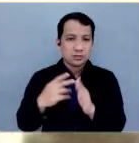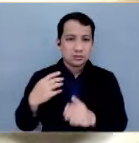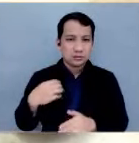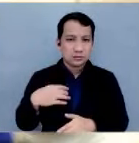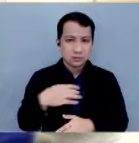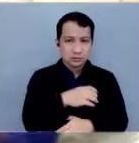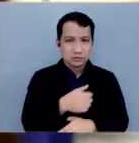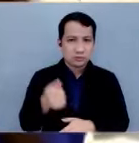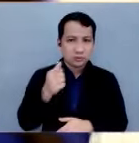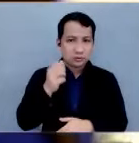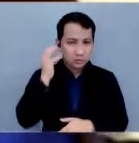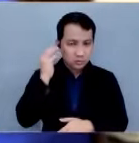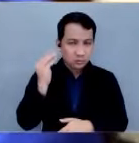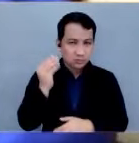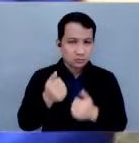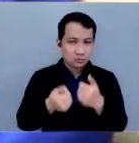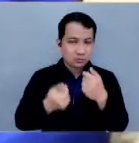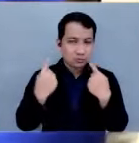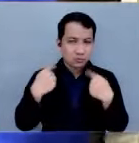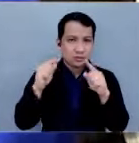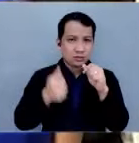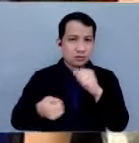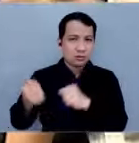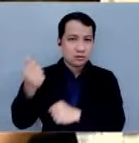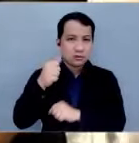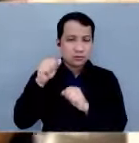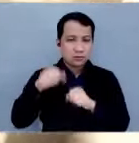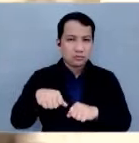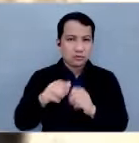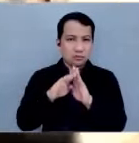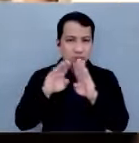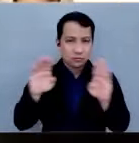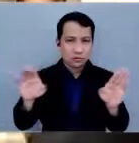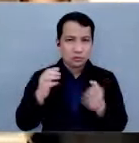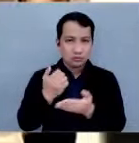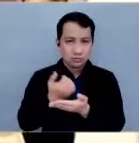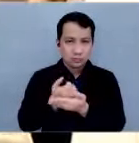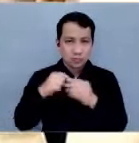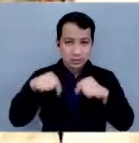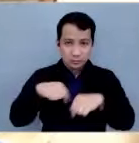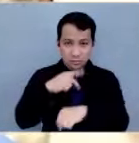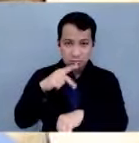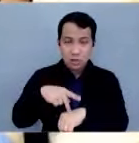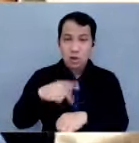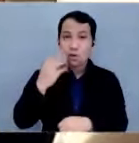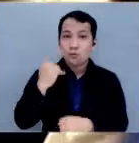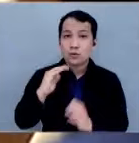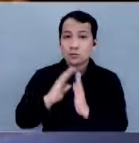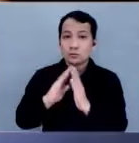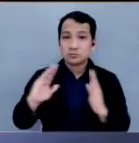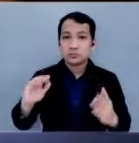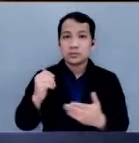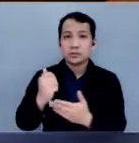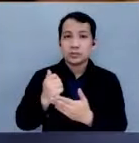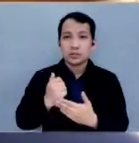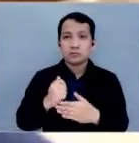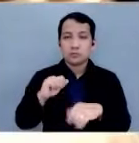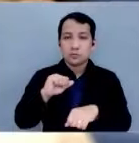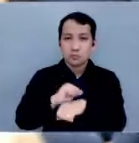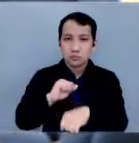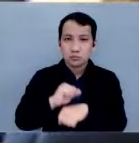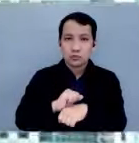may sasagot paraan nito malapit na nating makamit ang mas bukas na ekonomiya dahil malaking tulong daw ito para lumika ng trabaho at